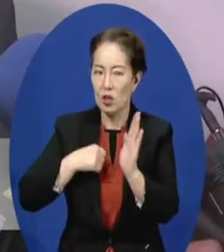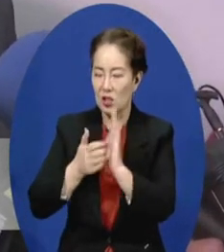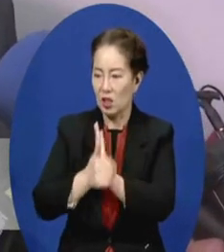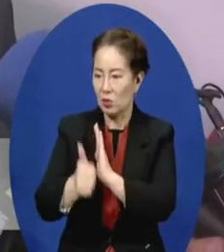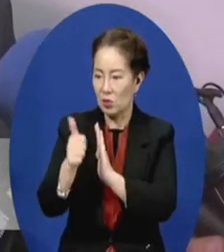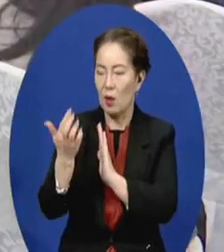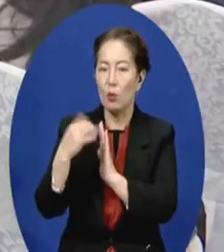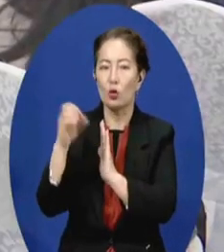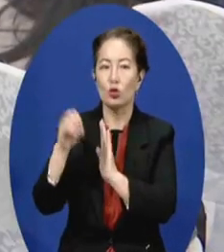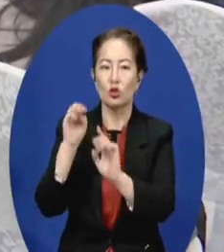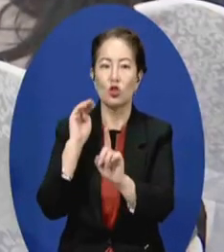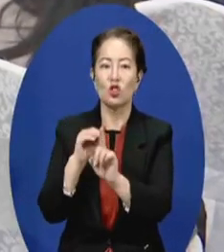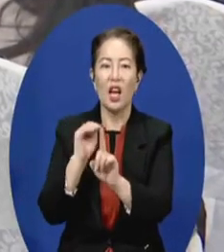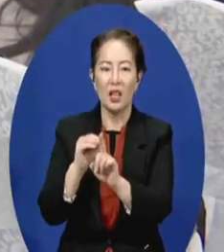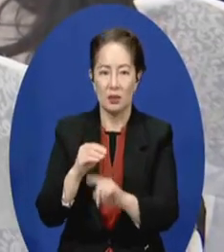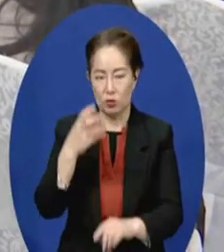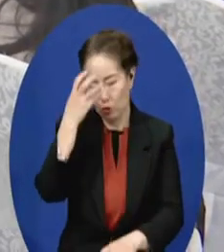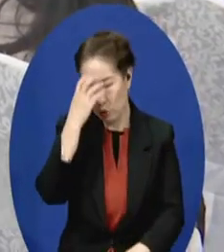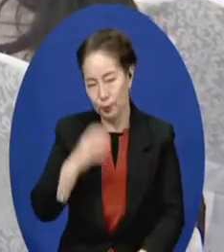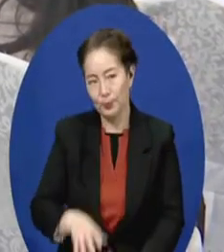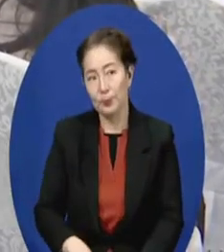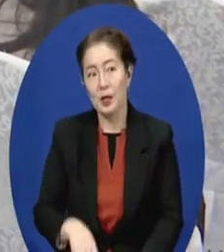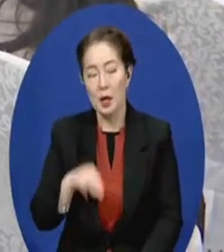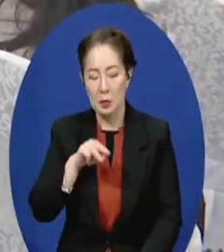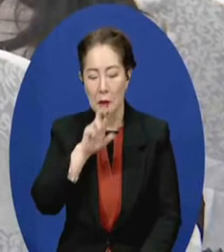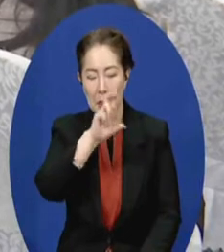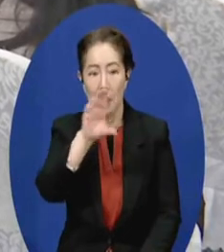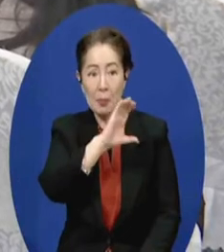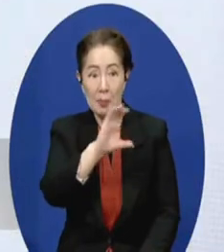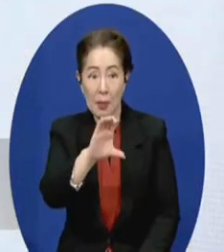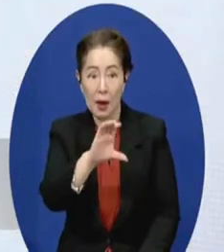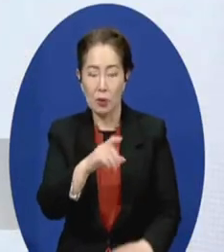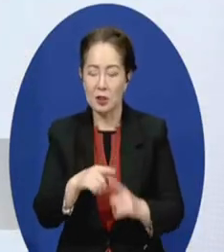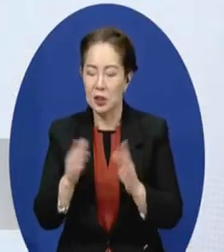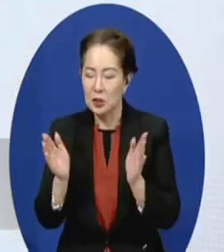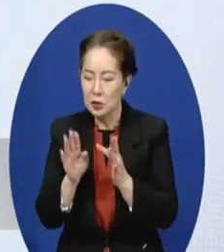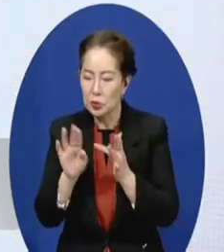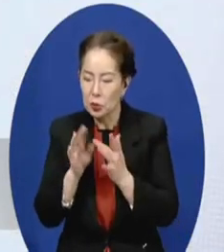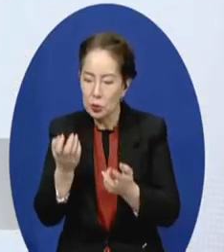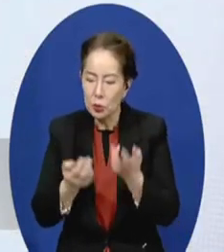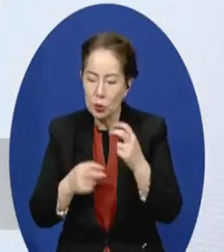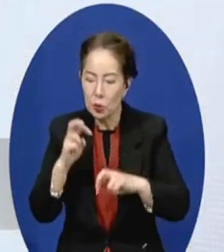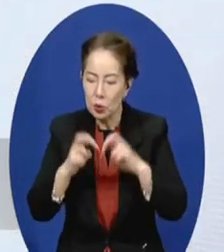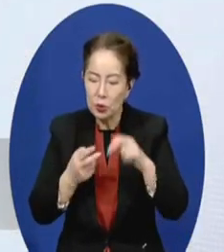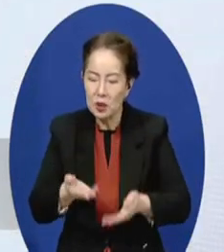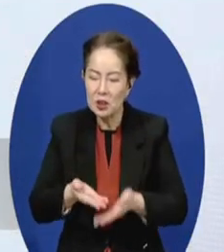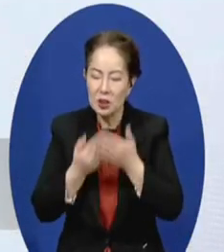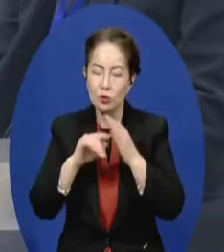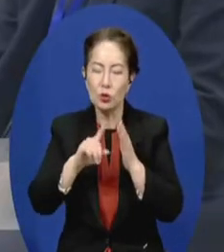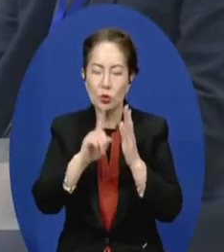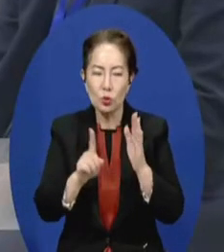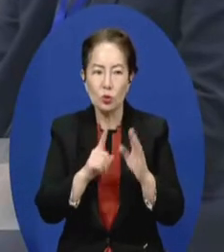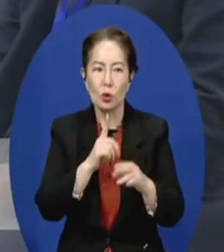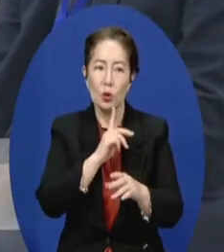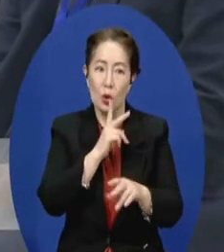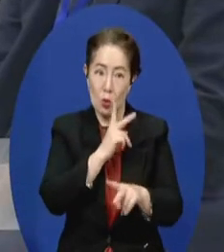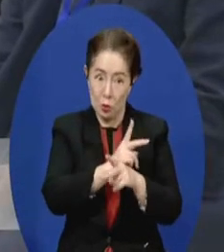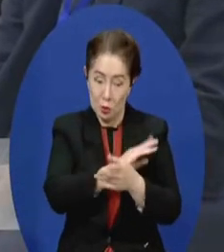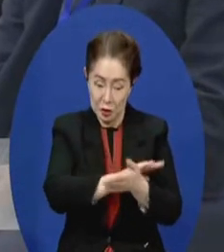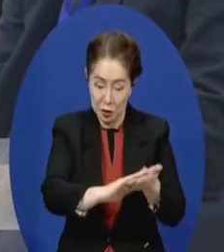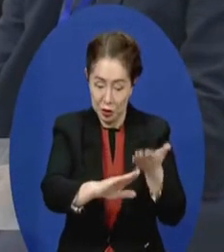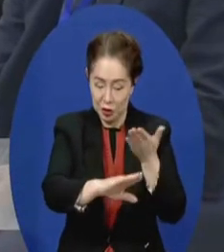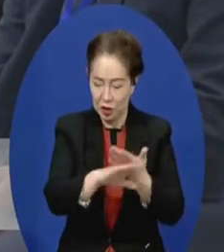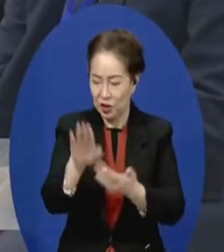байх ёстой, тэр шаардлагыг тавина. Төрийн бус байгууллага жижиг дунд үйлдвэрлэлийг дэмжихийн тулд зөвшөөрлийн тухай хуулийг шинчлэх, зорчин үеийн